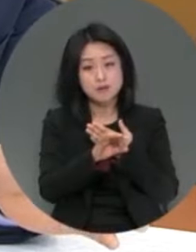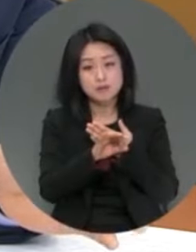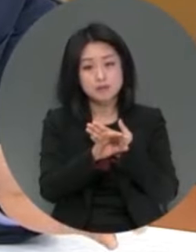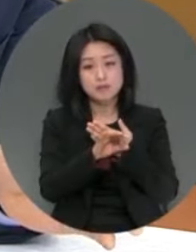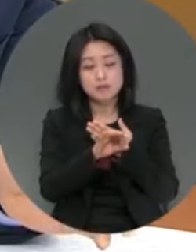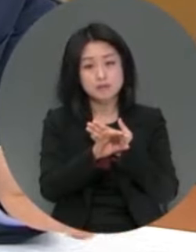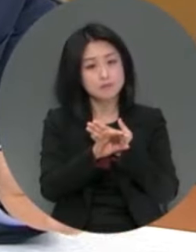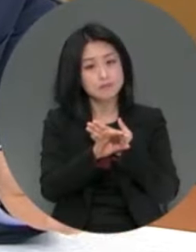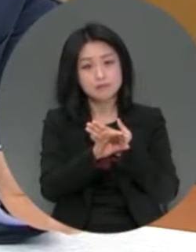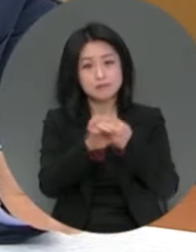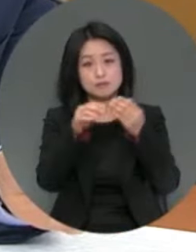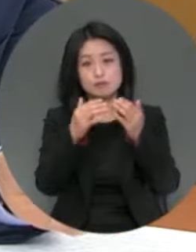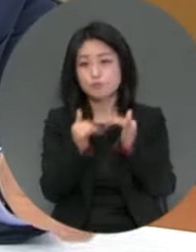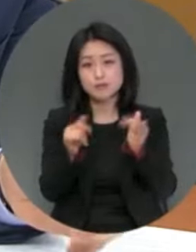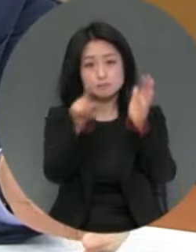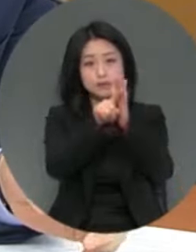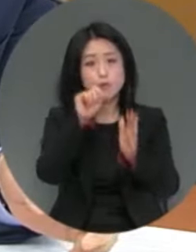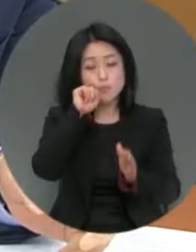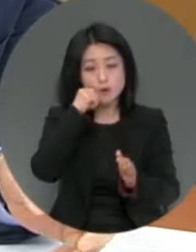그러면 안 돼요.